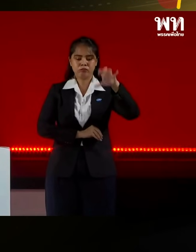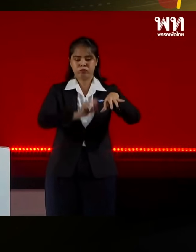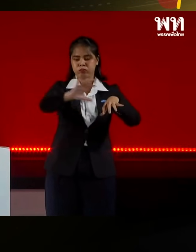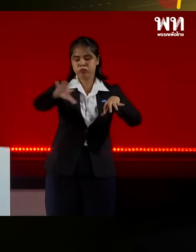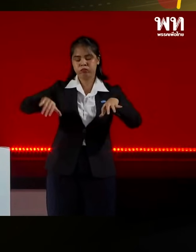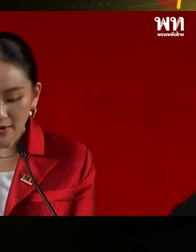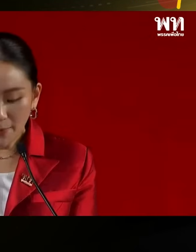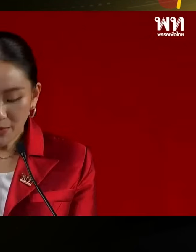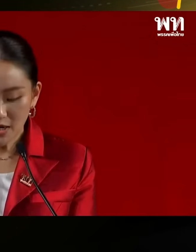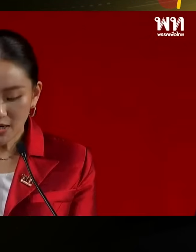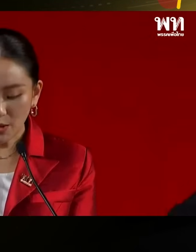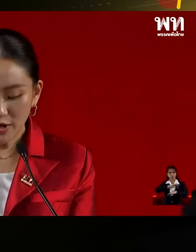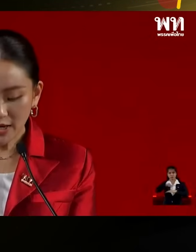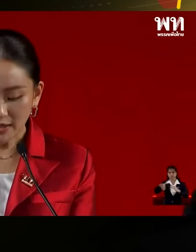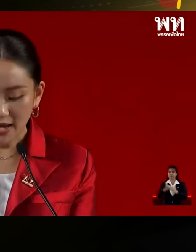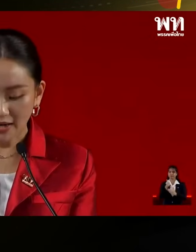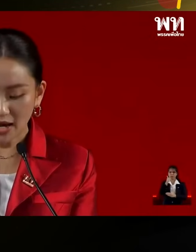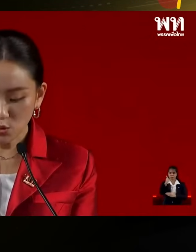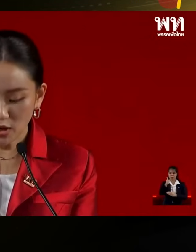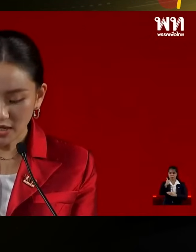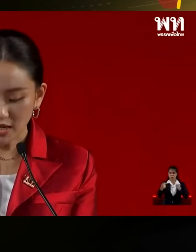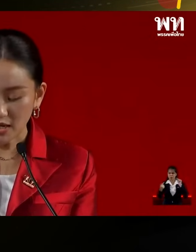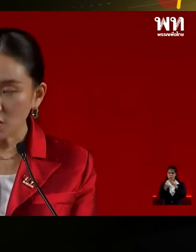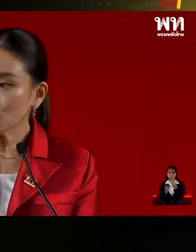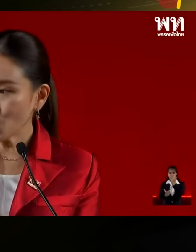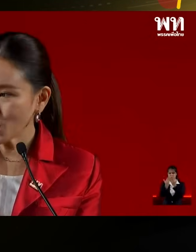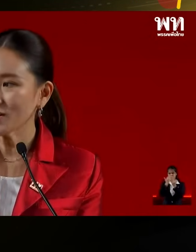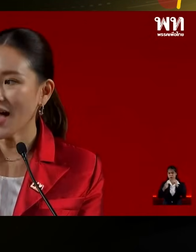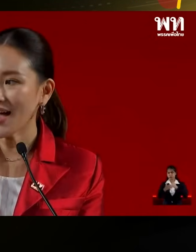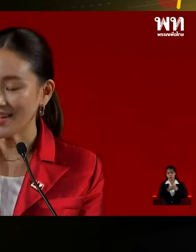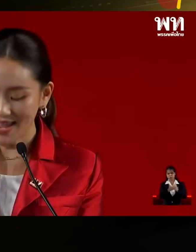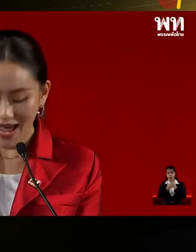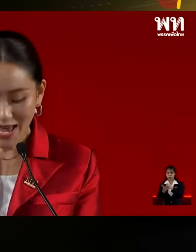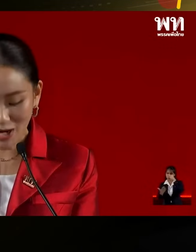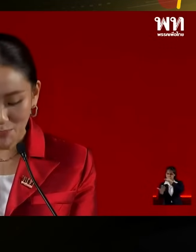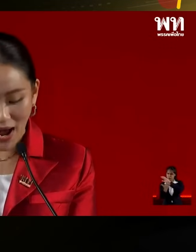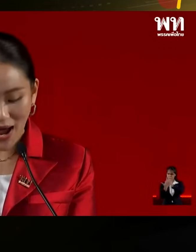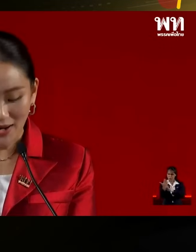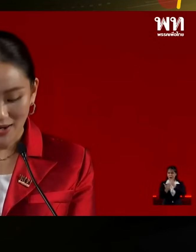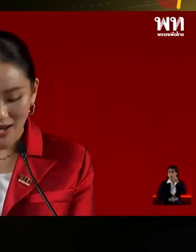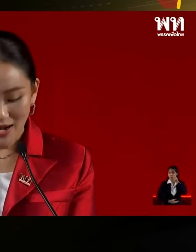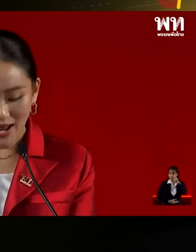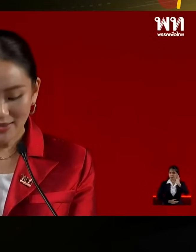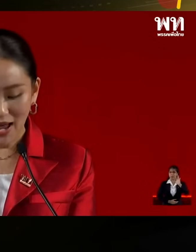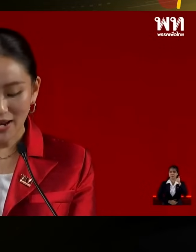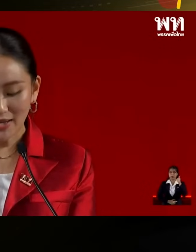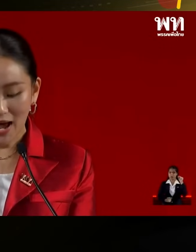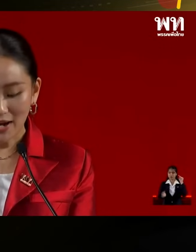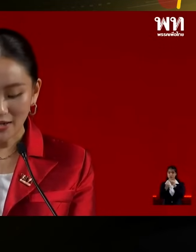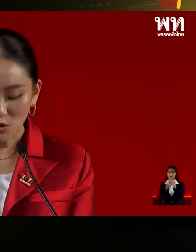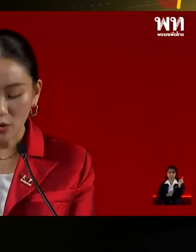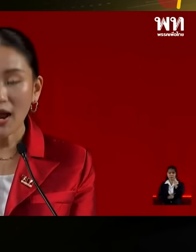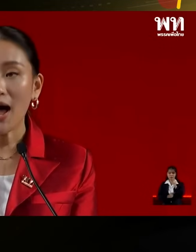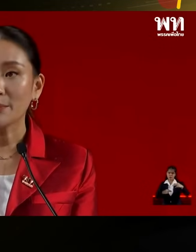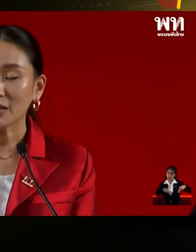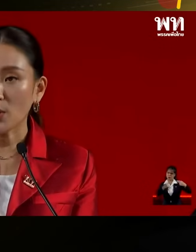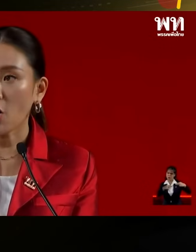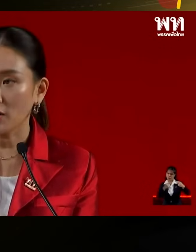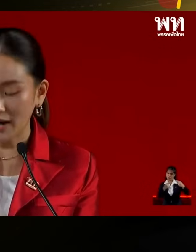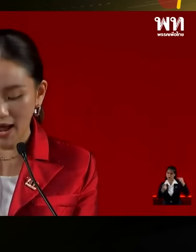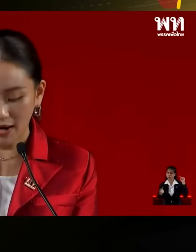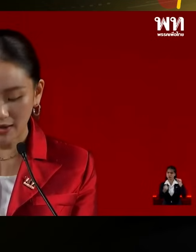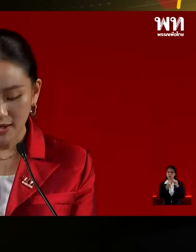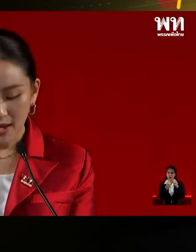ช่ตัวเดิมใช่ไหมฮะพ่อต้องถอยพ่อพี่ป้าน้าอาลุงต้องถอยแต่